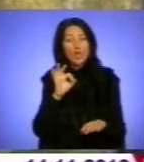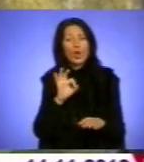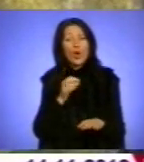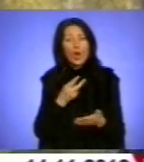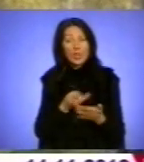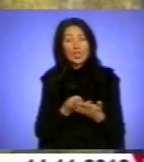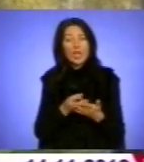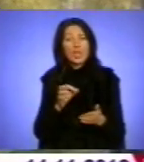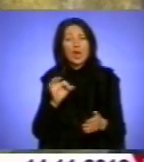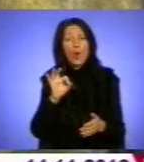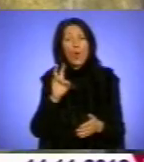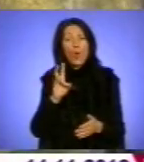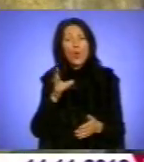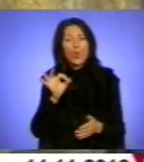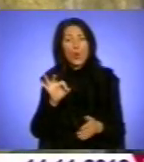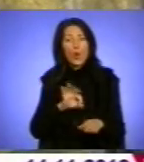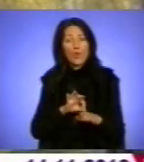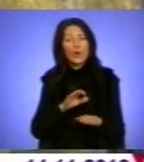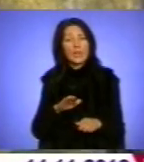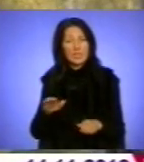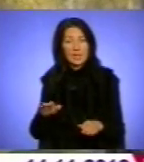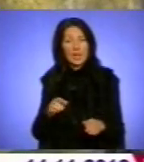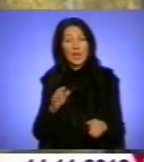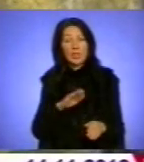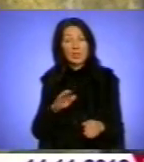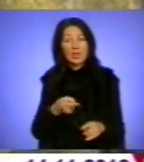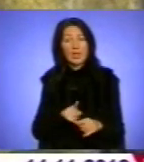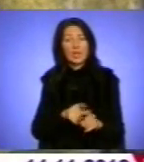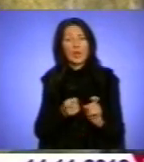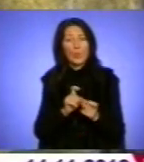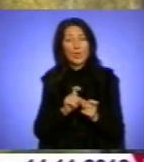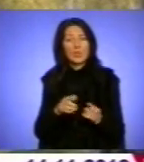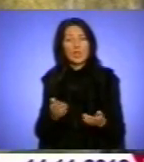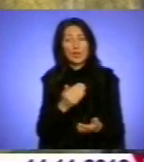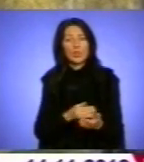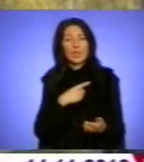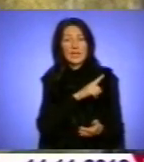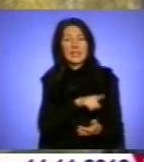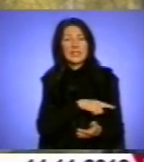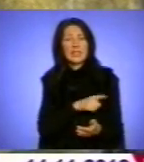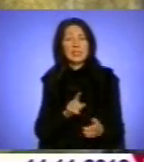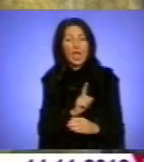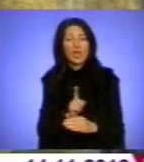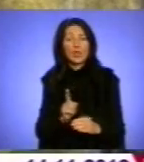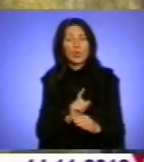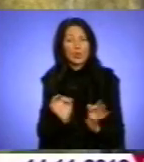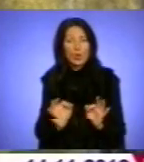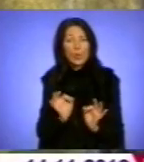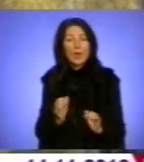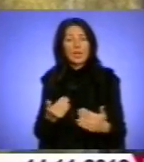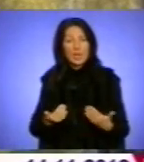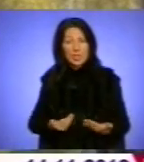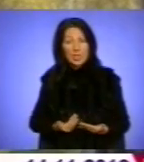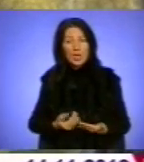тобто дітей, які борються з останніх сил, тобто за нормальне існування і які